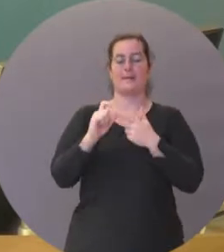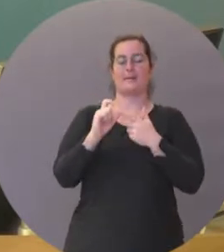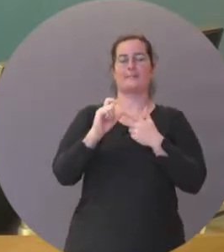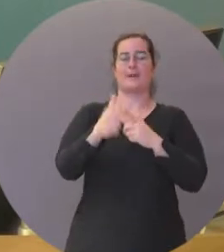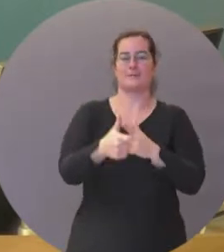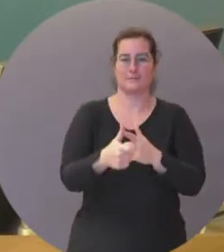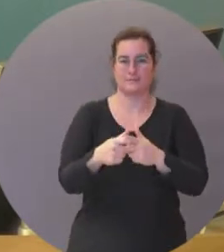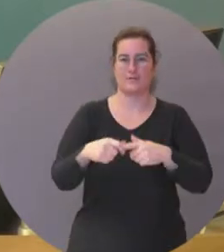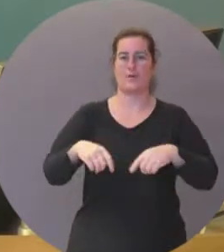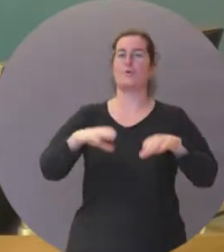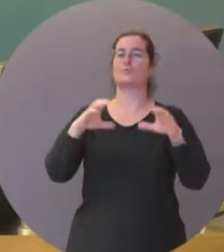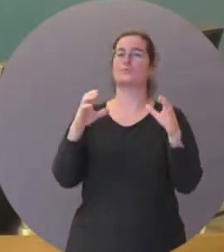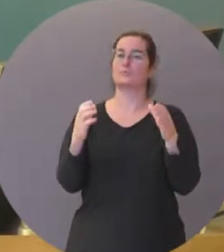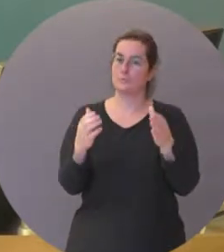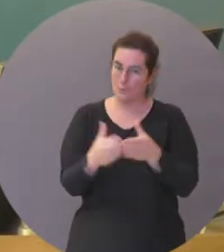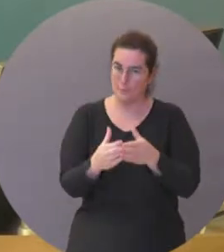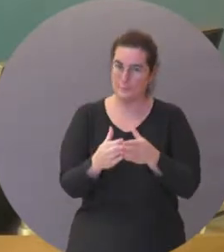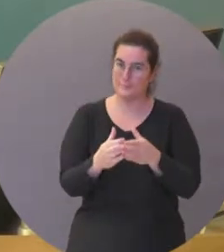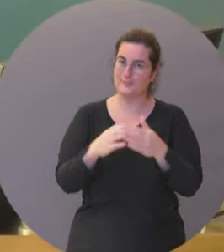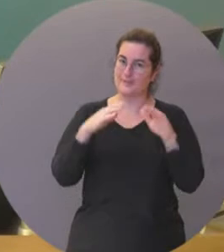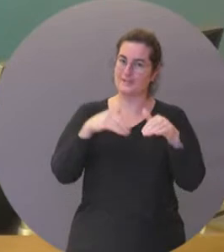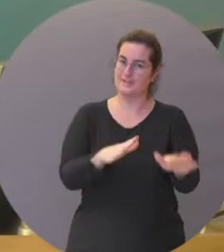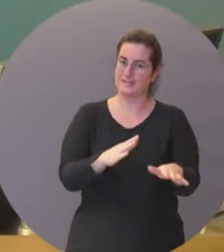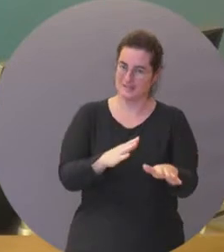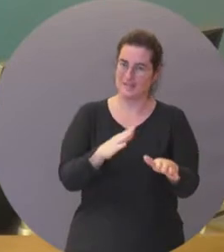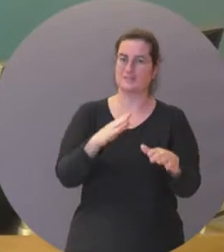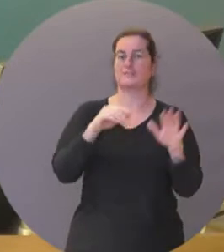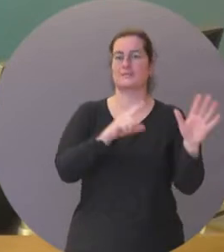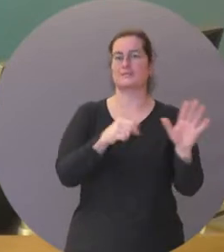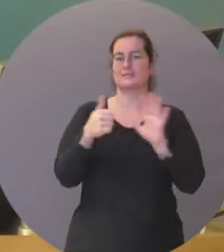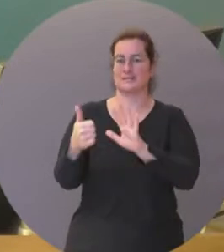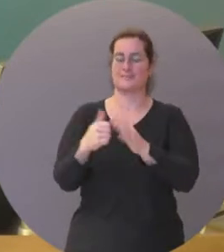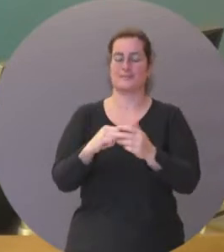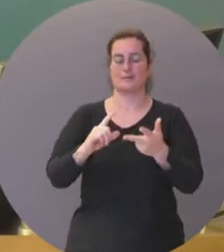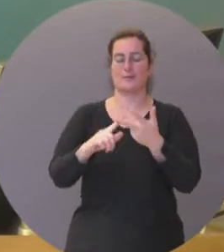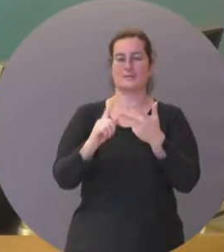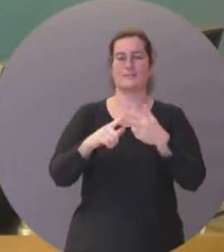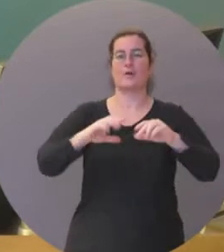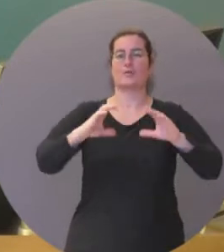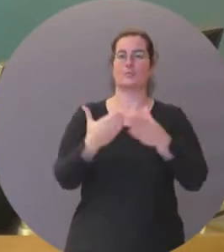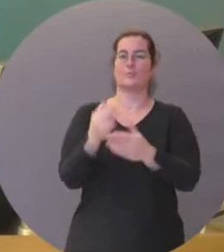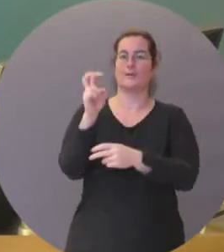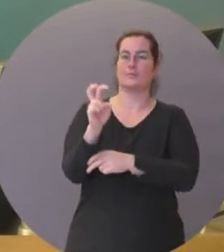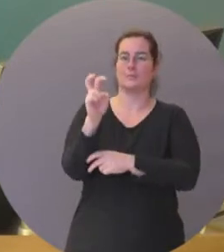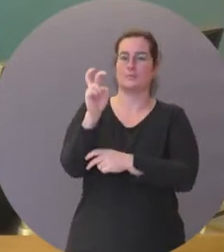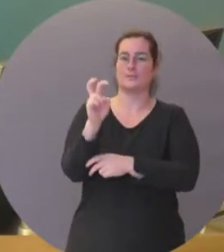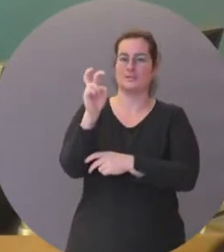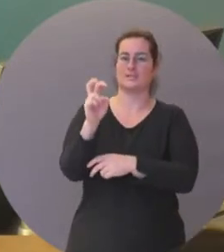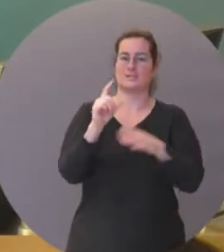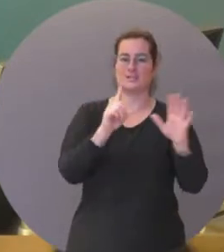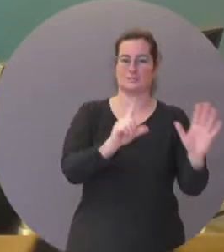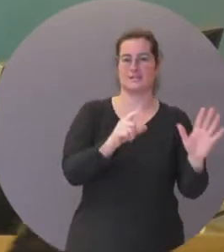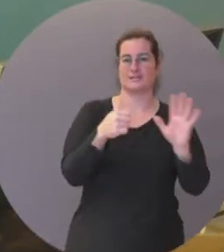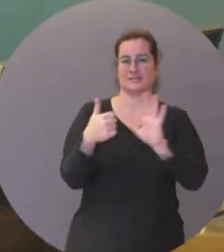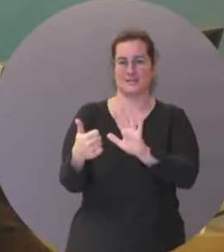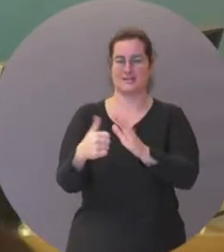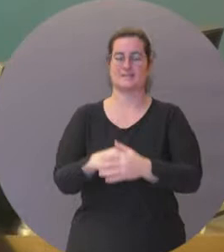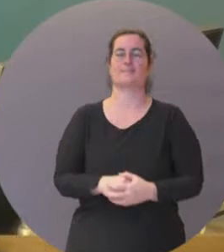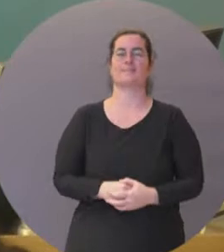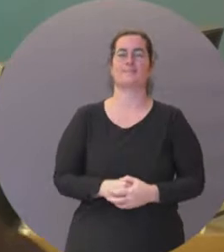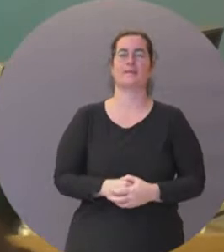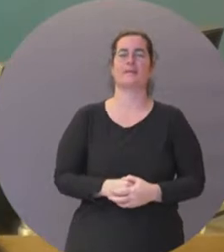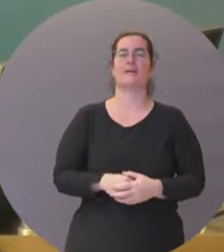cénomarins en deuxième position en troisième position c'est le groupe écologie 76 ensuite nous